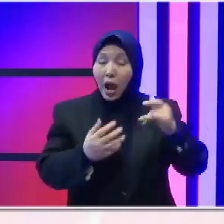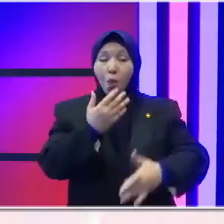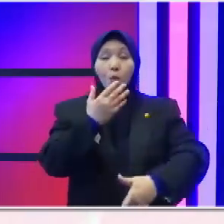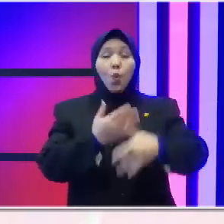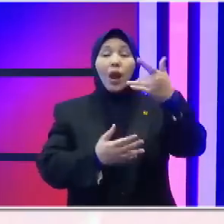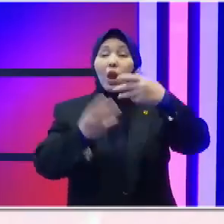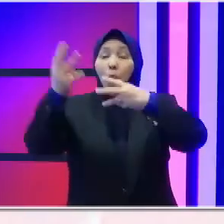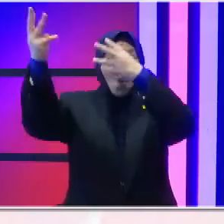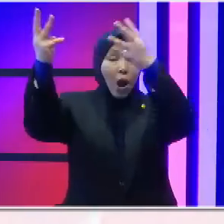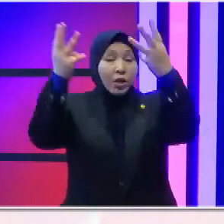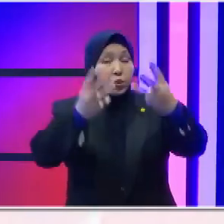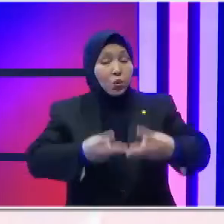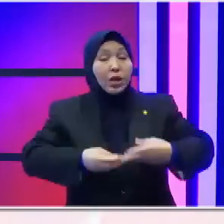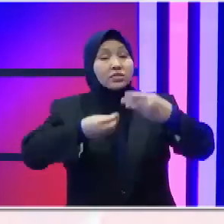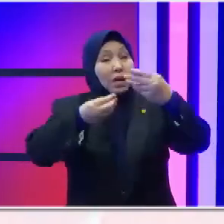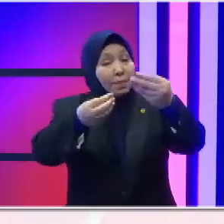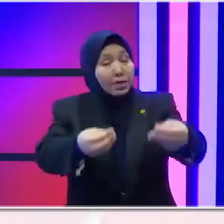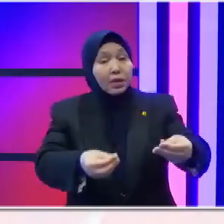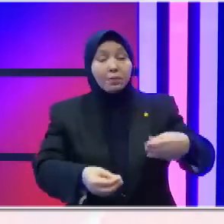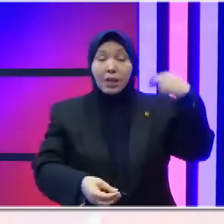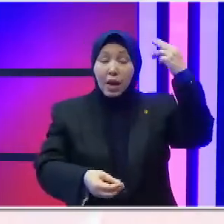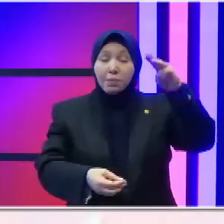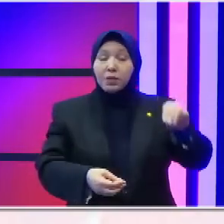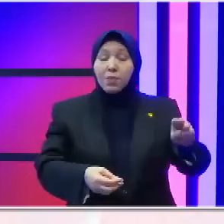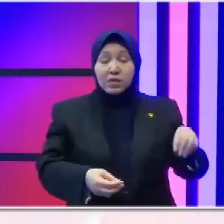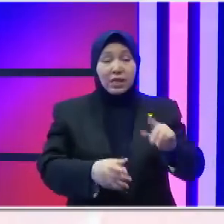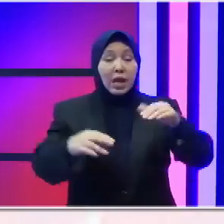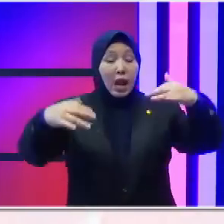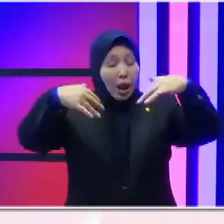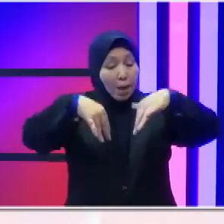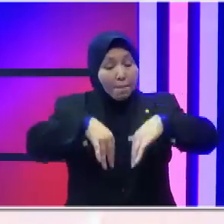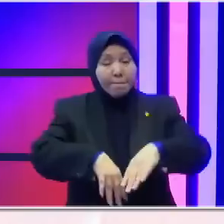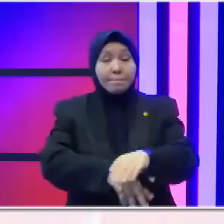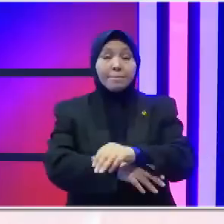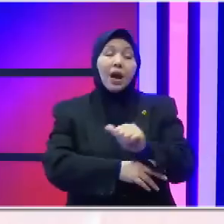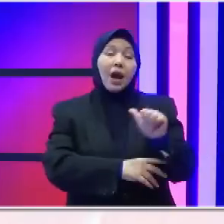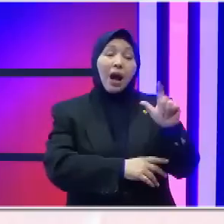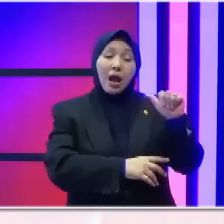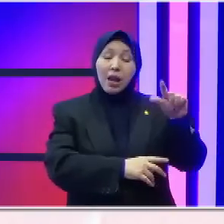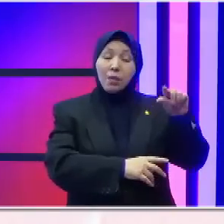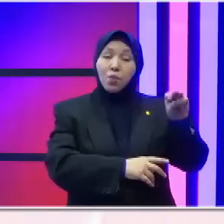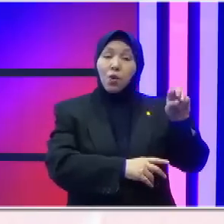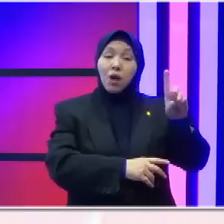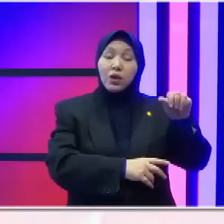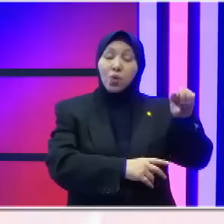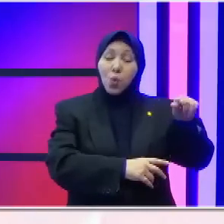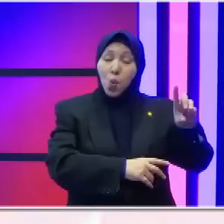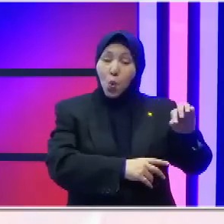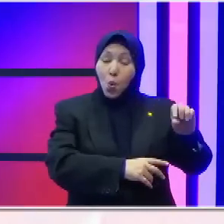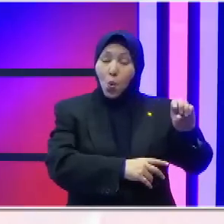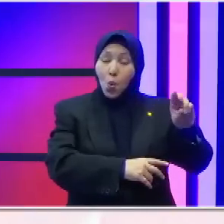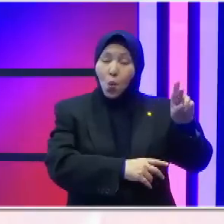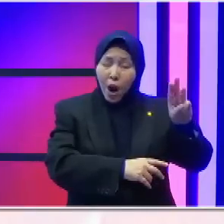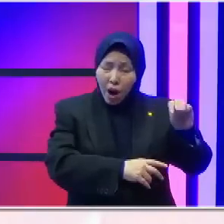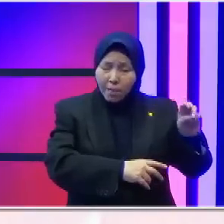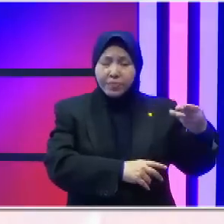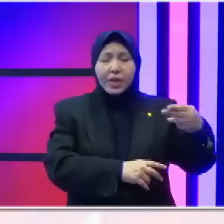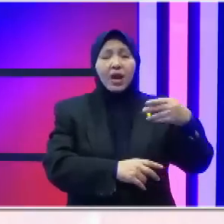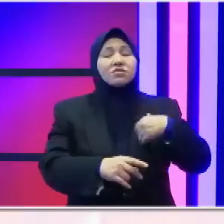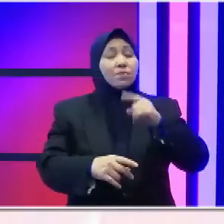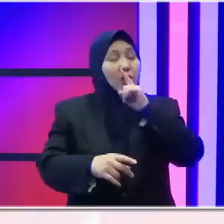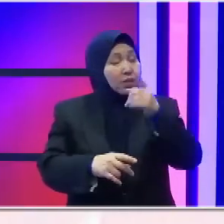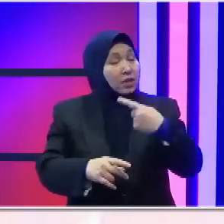wahyu yang disampaikan kepadanya di lembah Al-Muqaddasi Tuwa, sebagai satu perkara yang kita faham bahawa